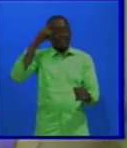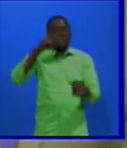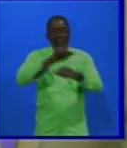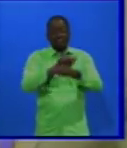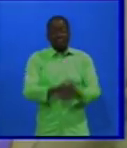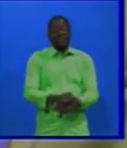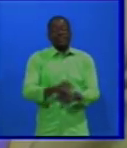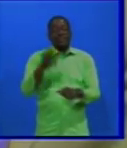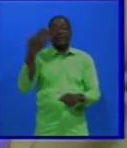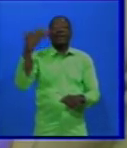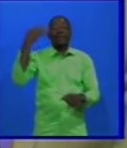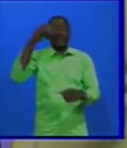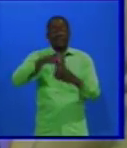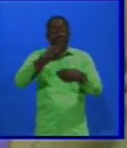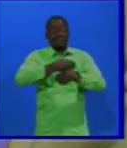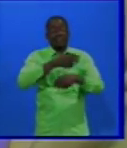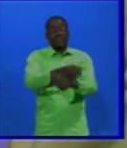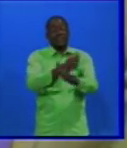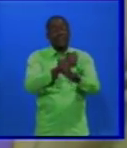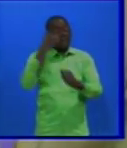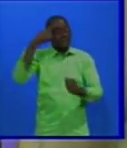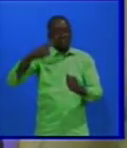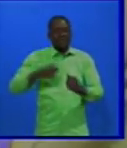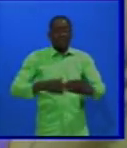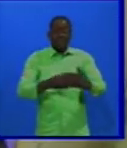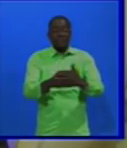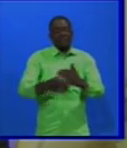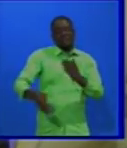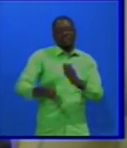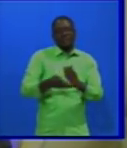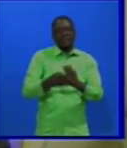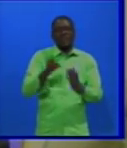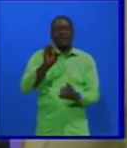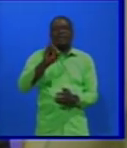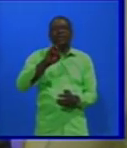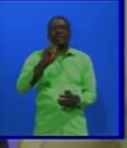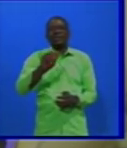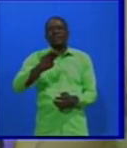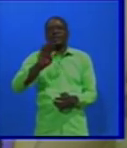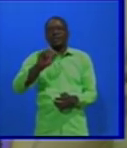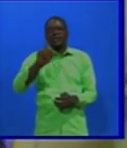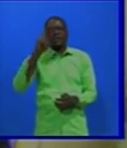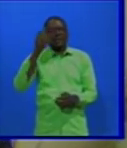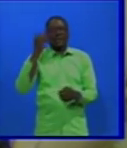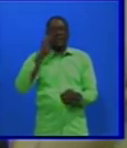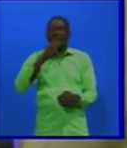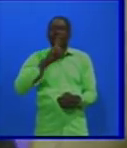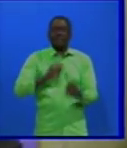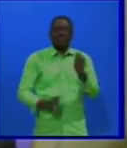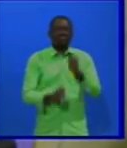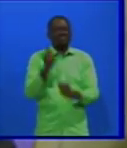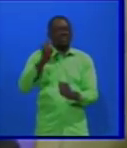donc d'accès au crédit. Nous avons approché des banques et Oura Bank a été celle-là qui a été la plus réceptive en termes donc de